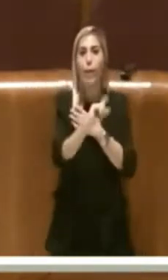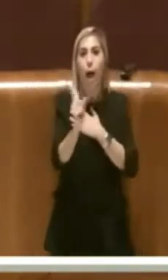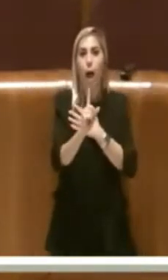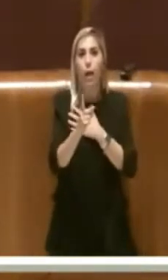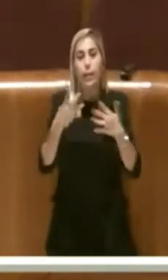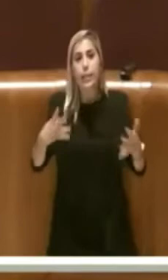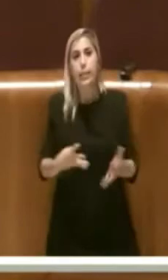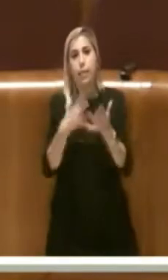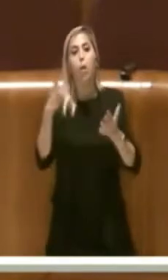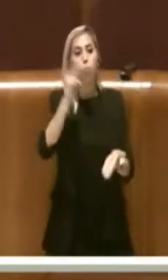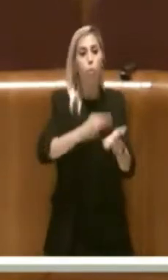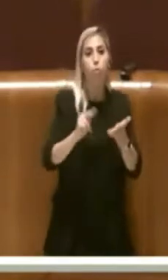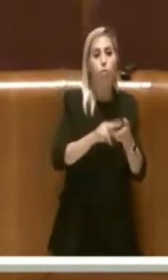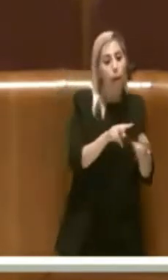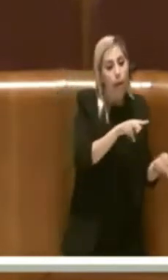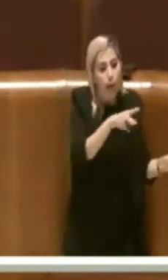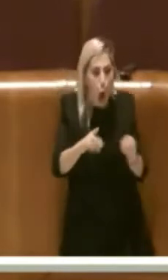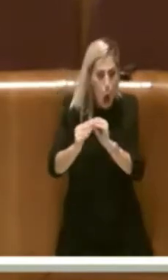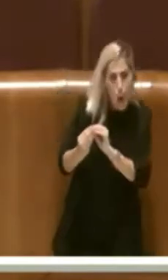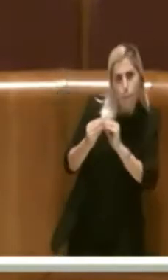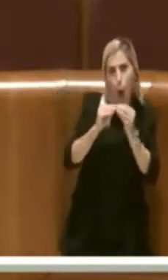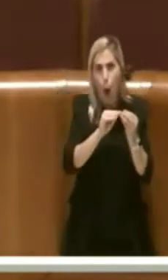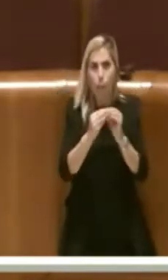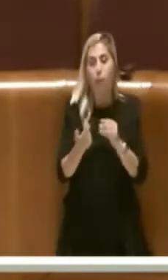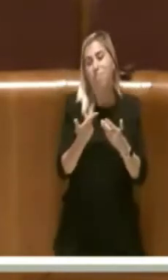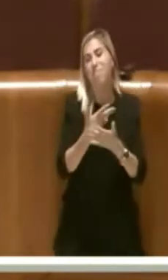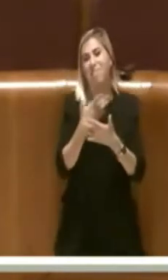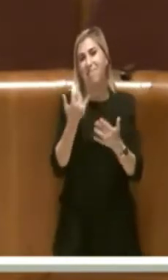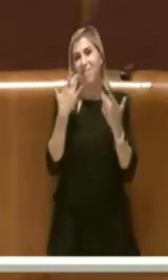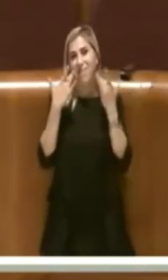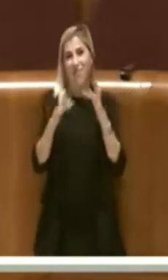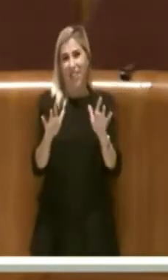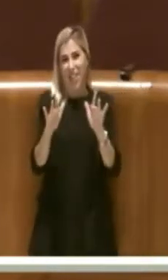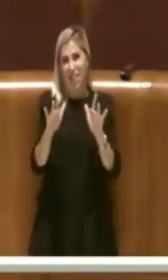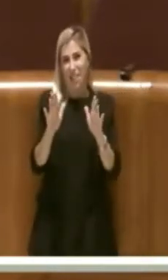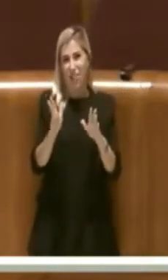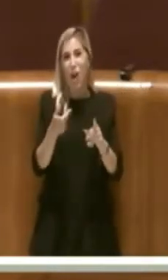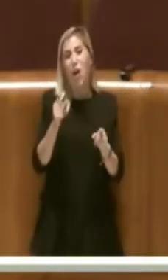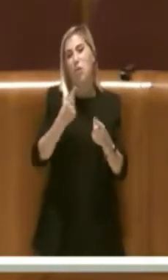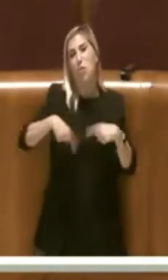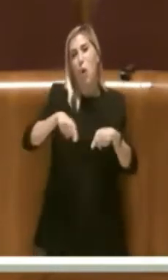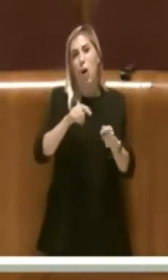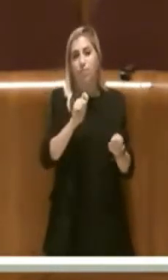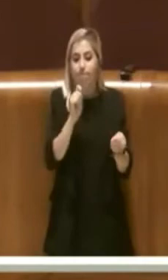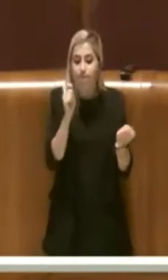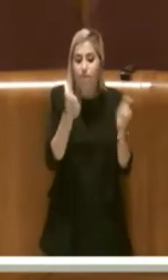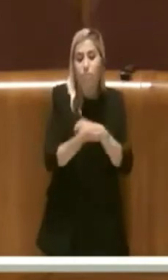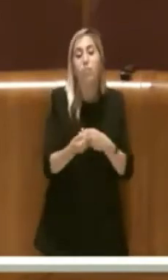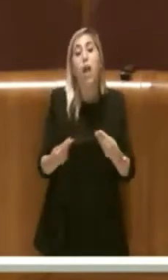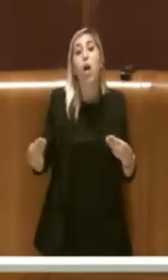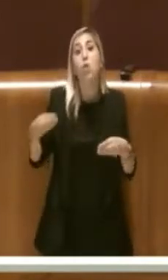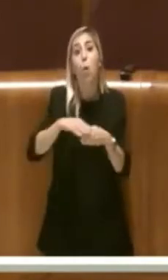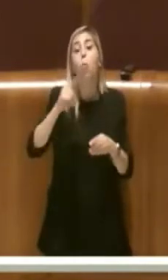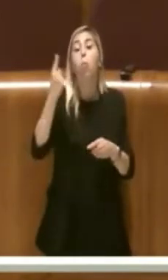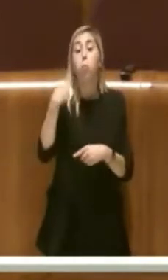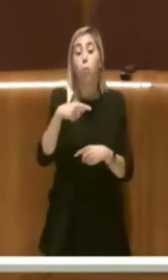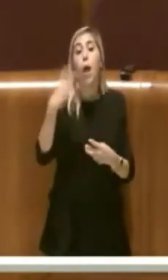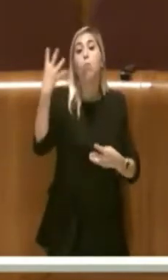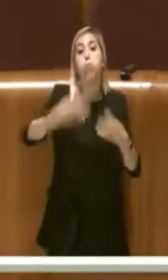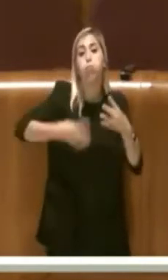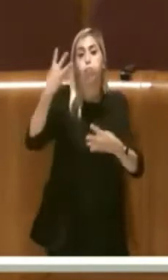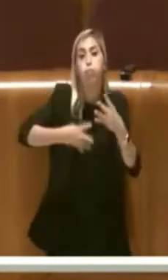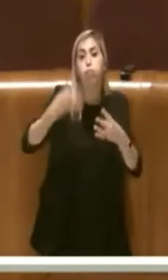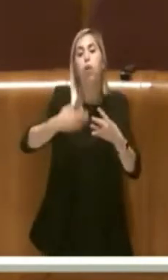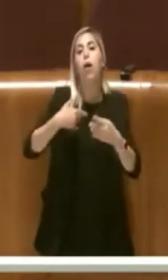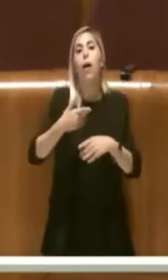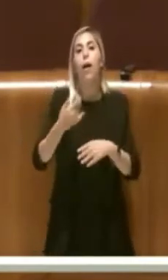difficoltà anche per gli uffici nel doverle poi interpretare in qualche modo e far applicare. Inseriamo poi meccanismi più snelli